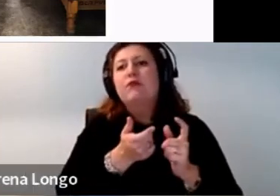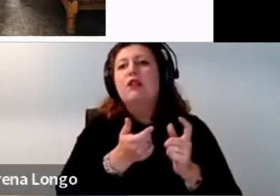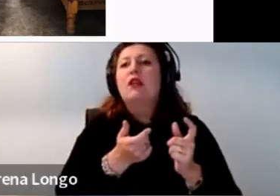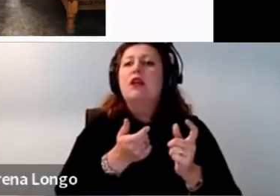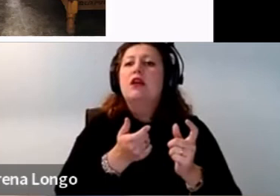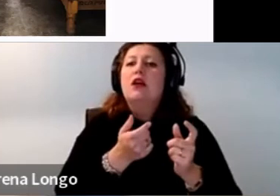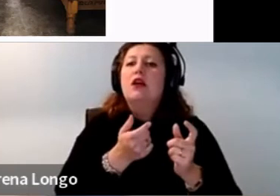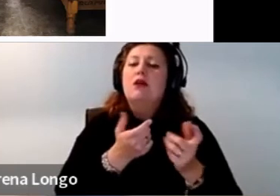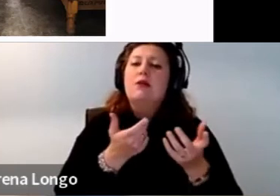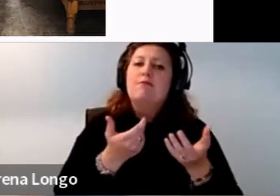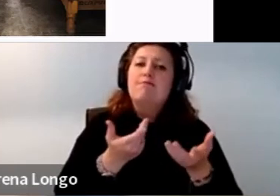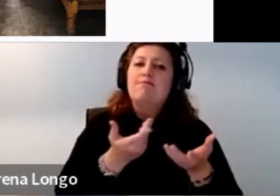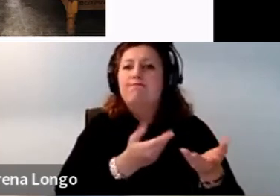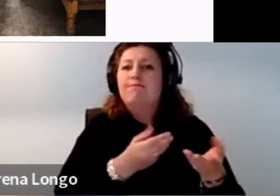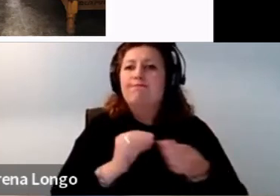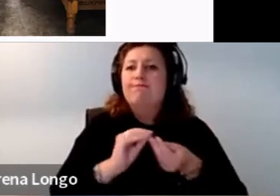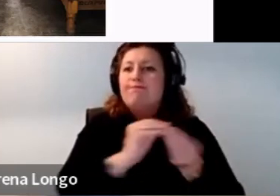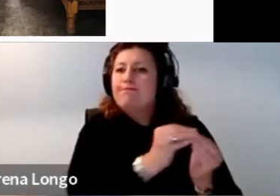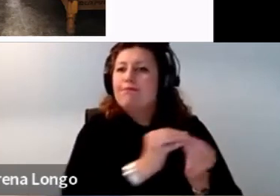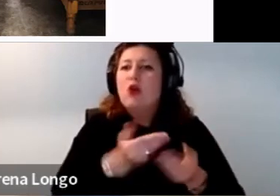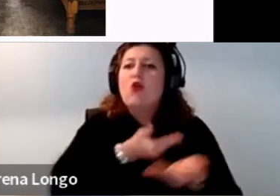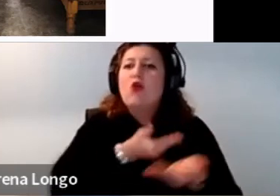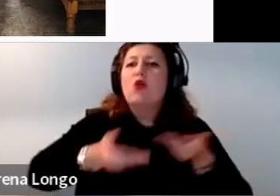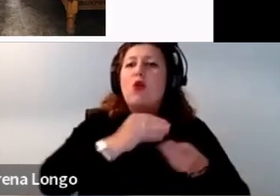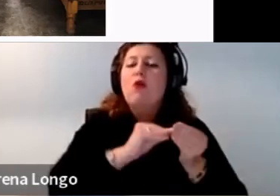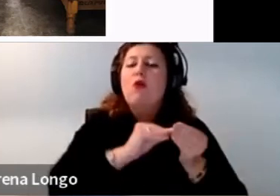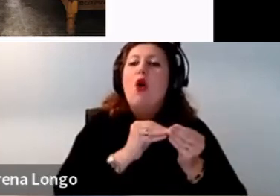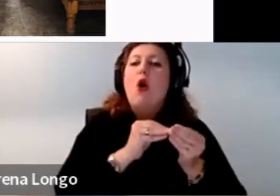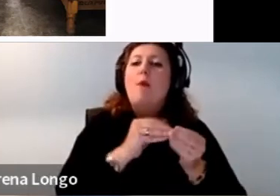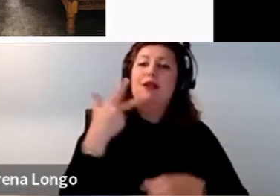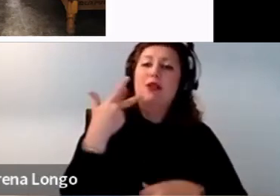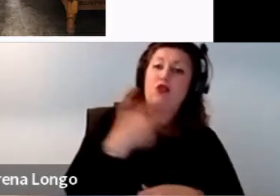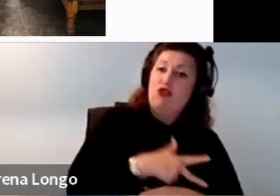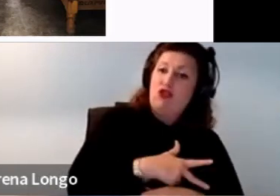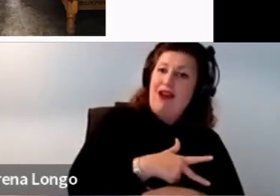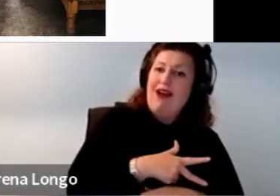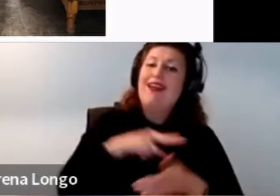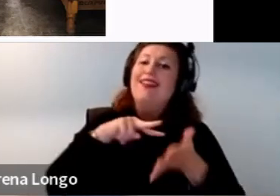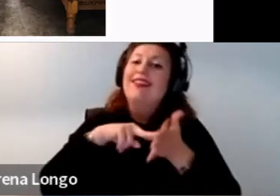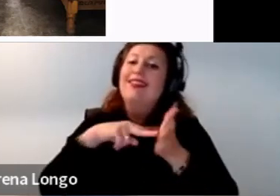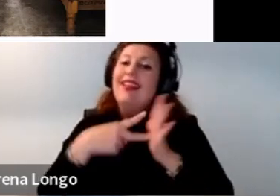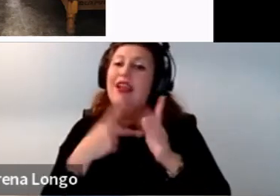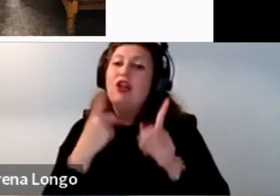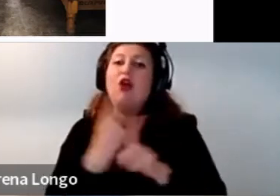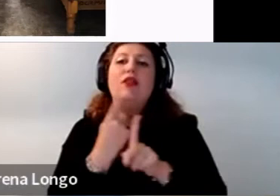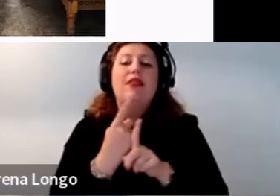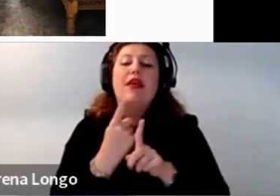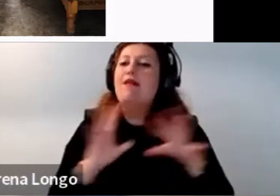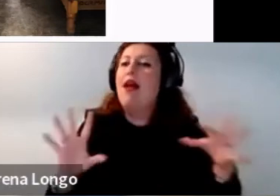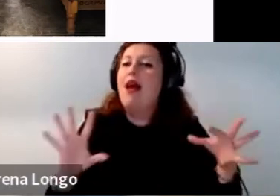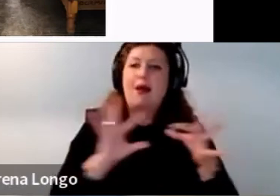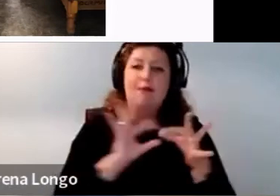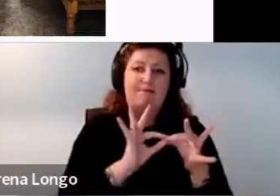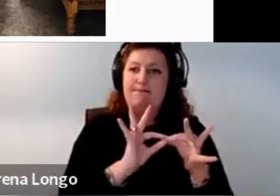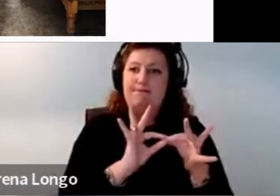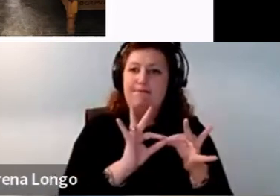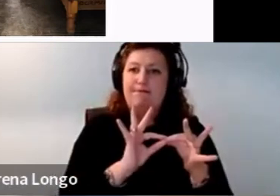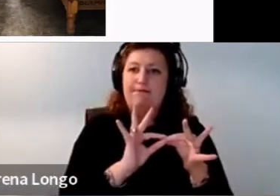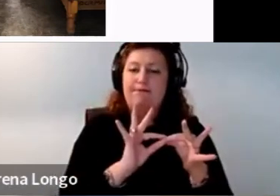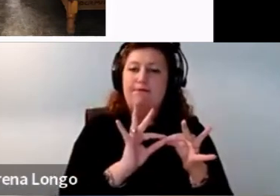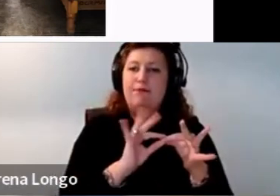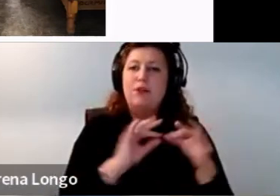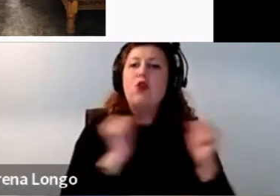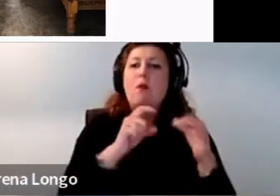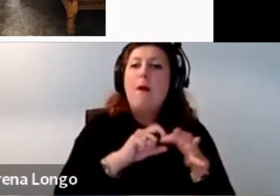di contributi, ma è l'idea che il sociale e il tecnico vadano sempre insieme, altrimenti il tecnico è